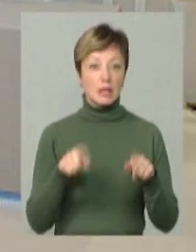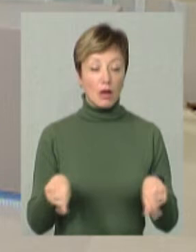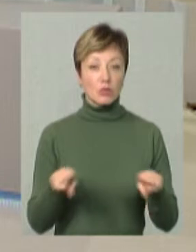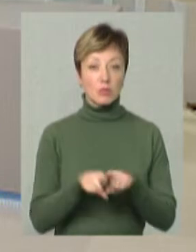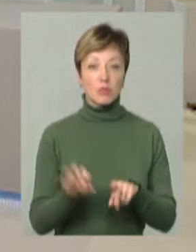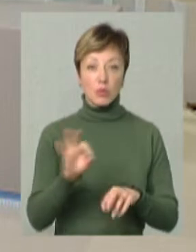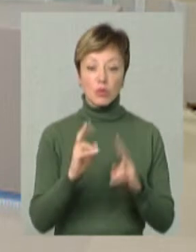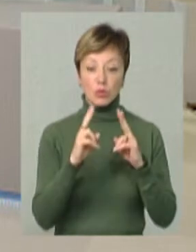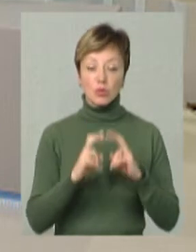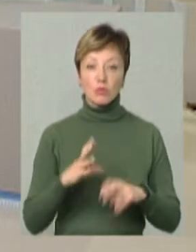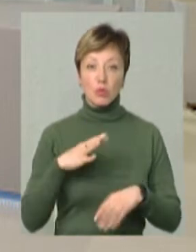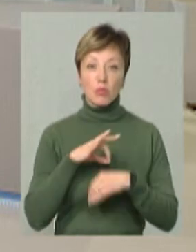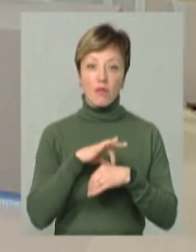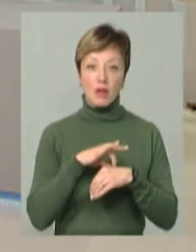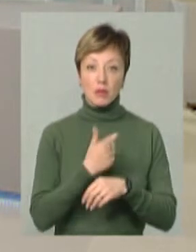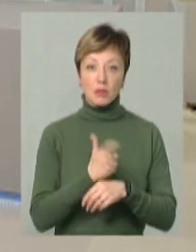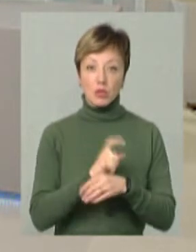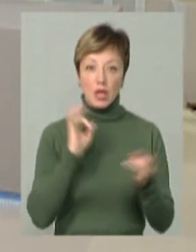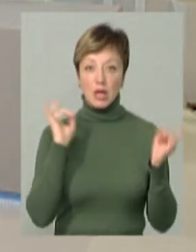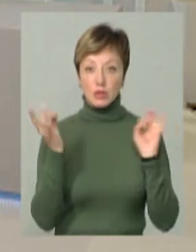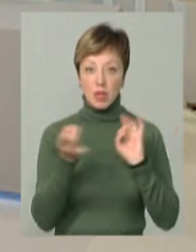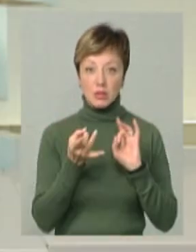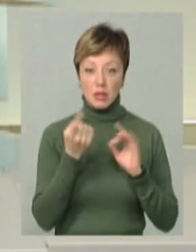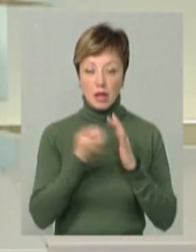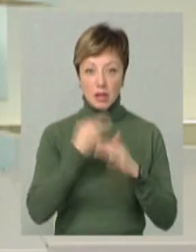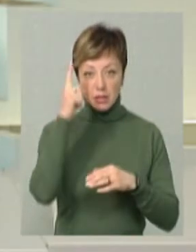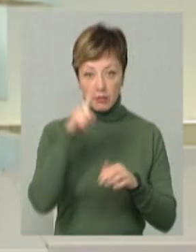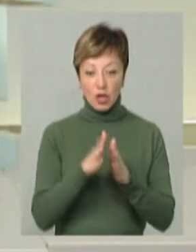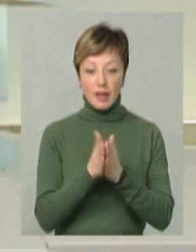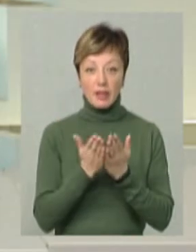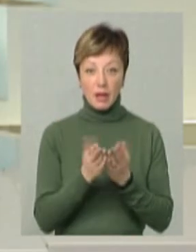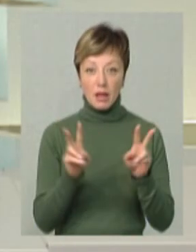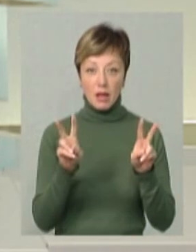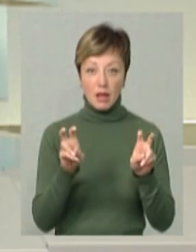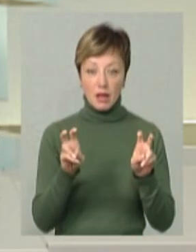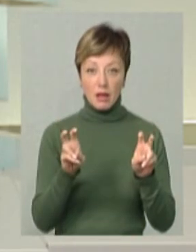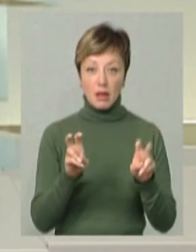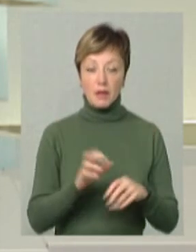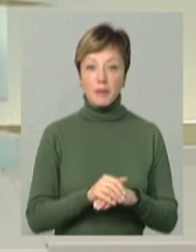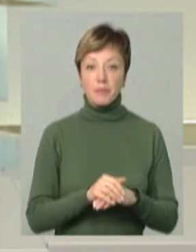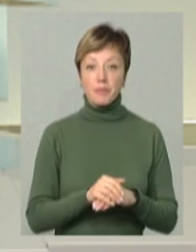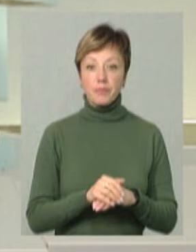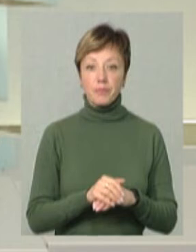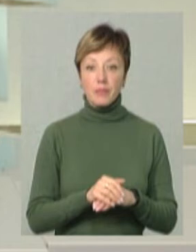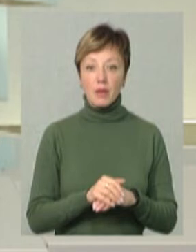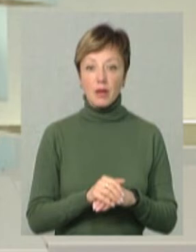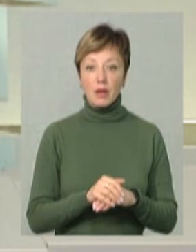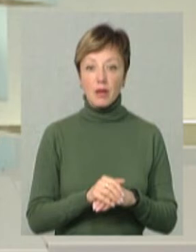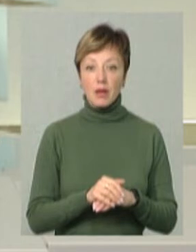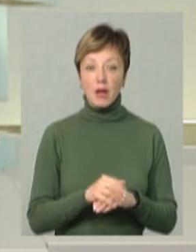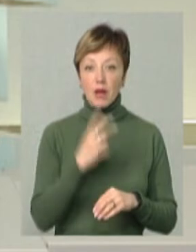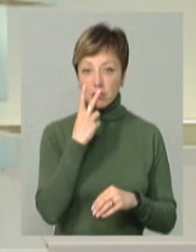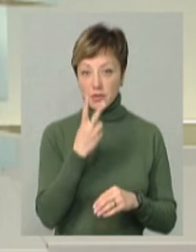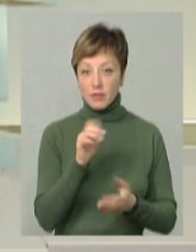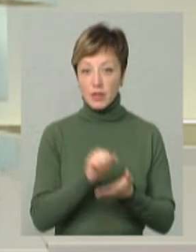щодо дослідження, яке було проведене, найбільш резонансна краєзнавча книга Хмельницької УНБ, тому що ми,